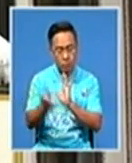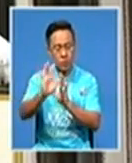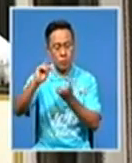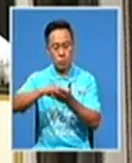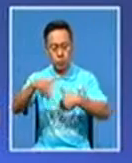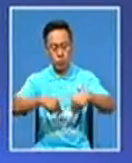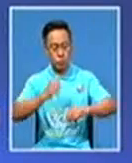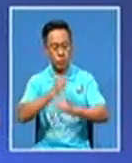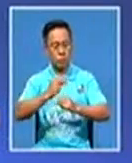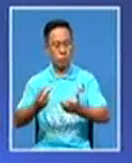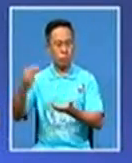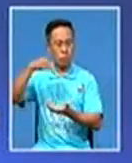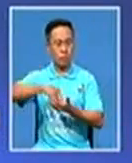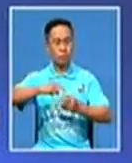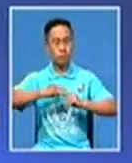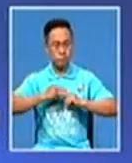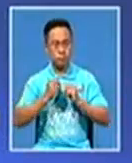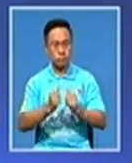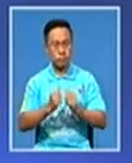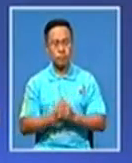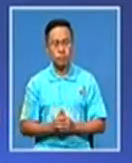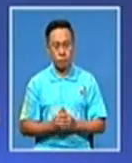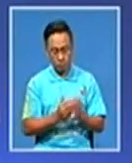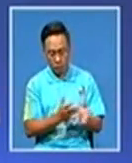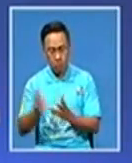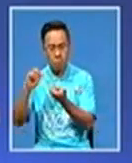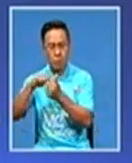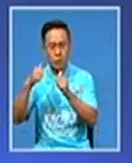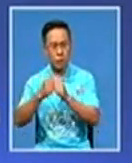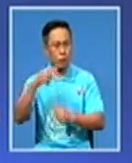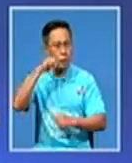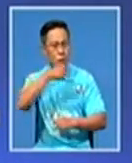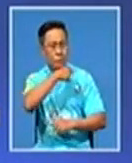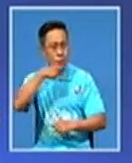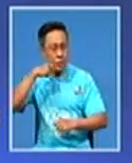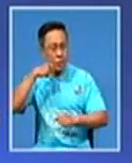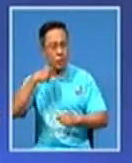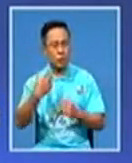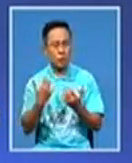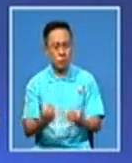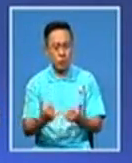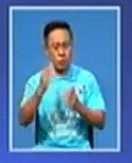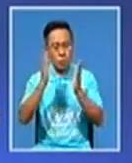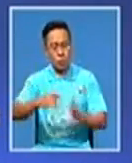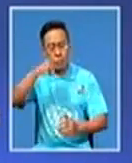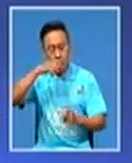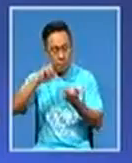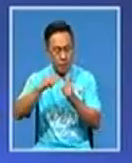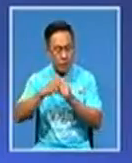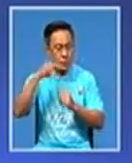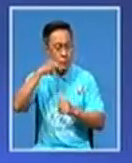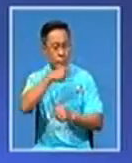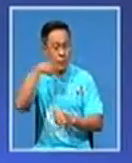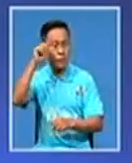างดีนะครับสำหรับวิกฤตภัยแล้งแม้เราจะมีวิกฤตน้ำแต่ผมเชื่อว่าคนไทยเราไม่เคยแล้งน้ำใจ